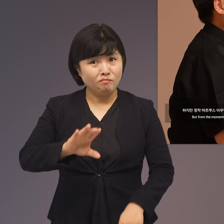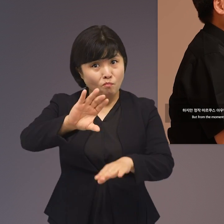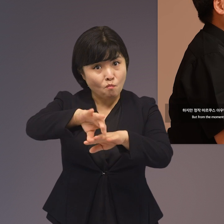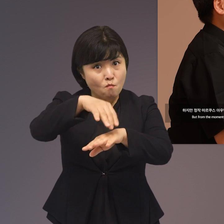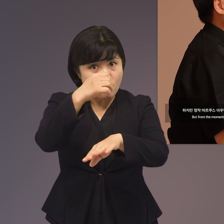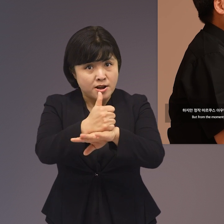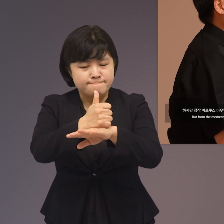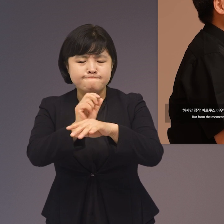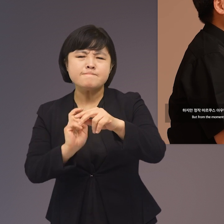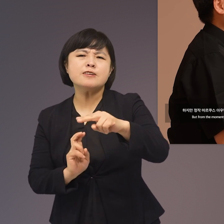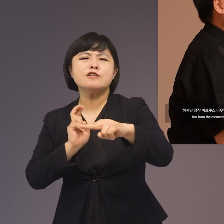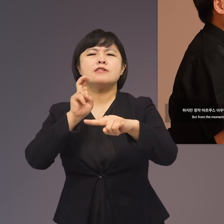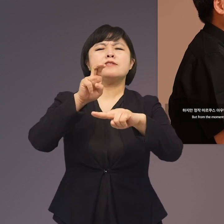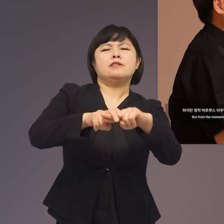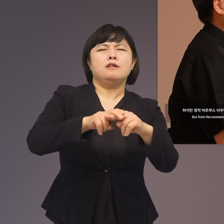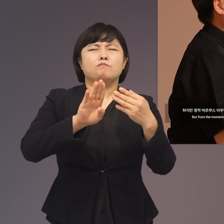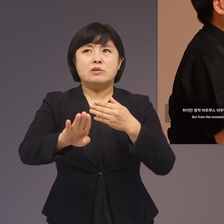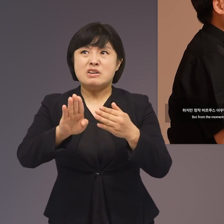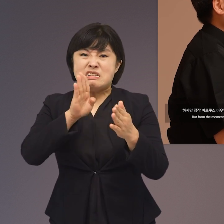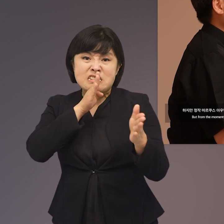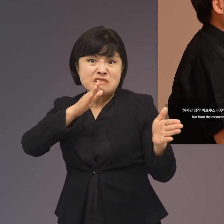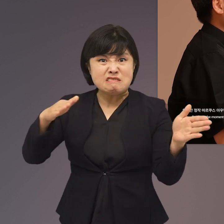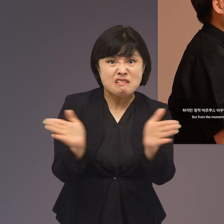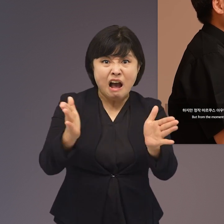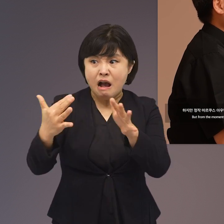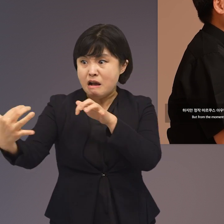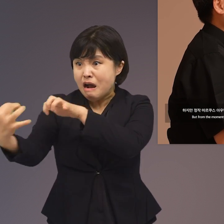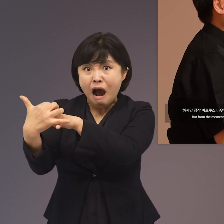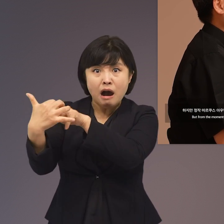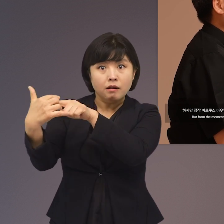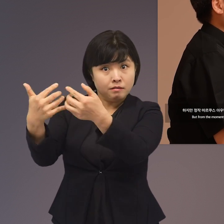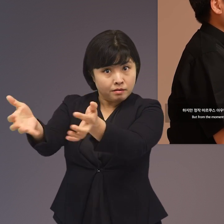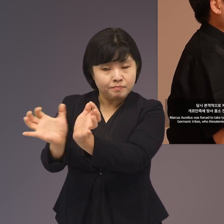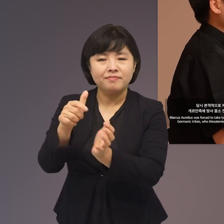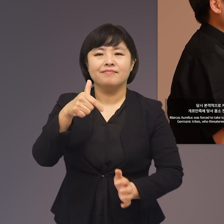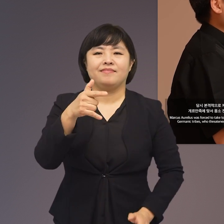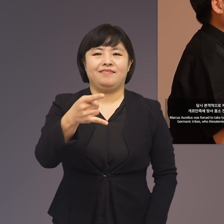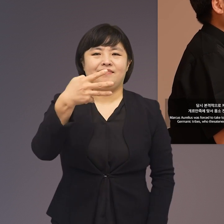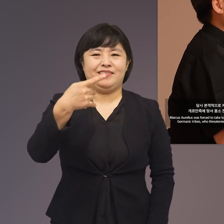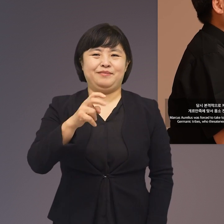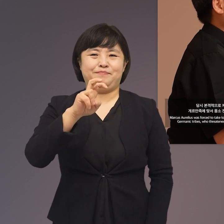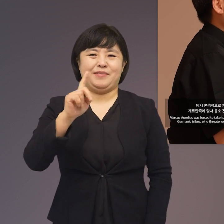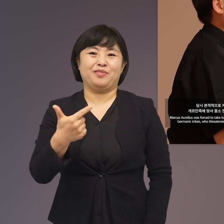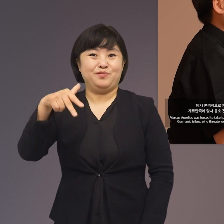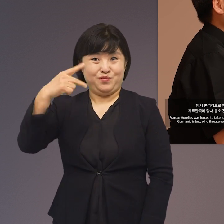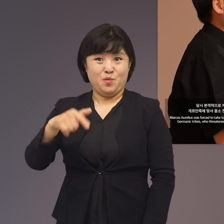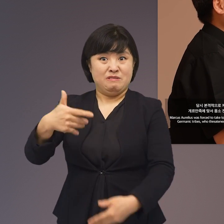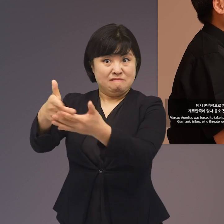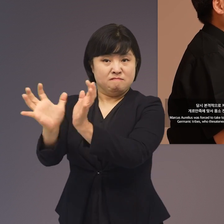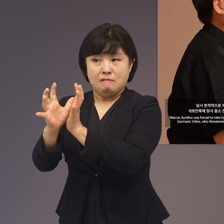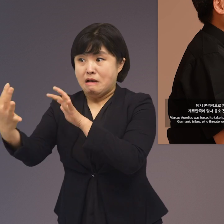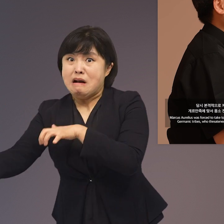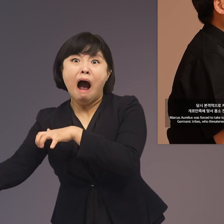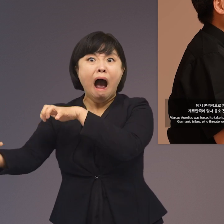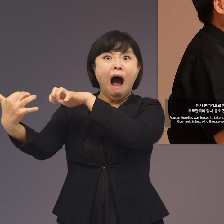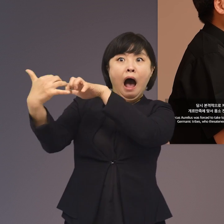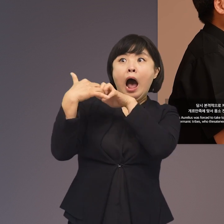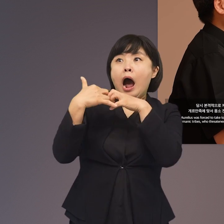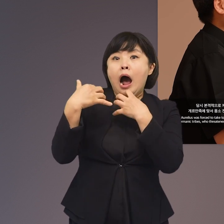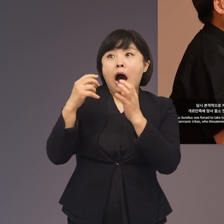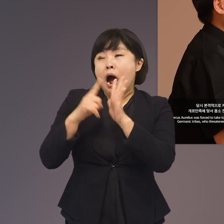하지만 정작 마르쿠스 아우렐리우스는 황제 즉위 이후 당시 본격적으로 제국을